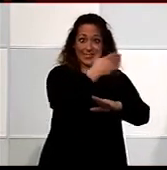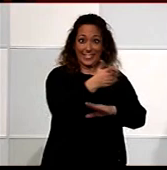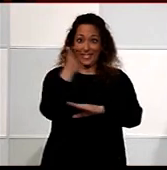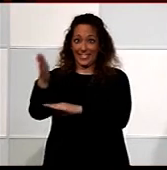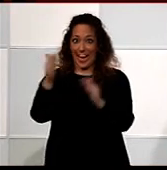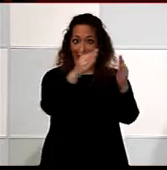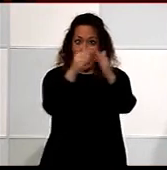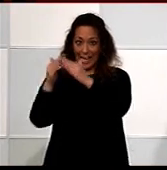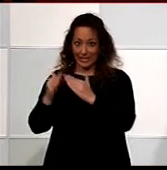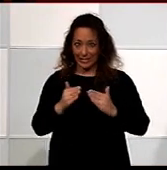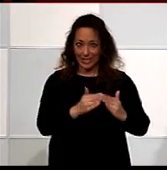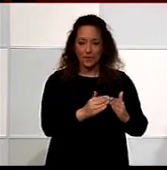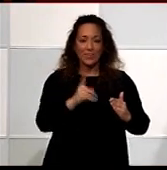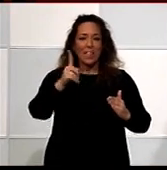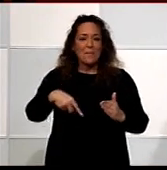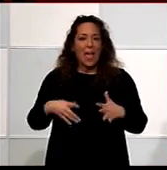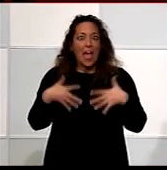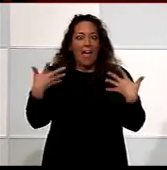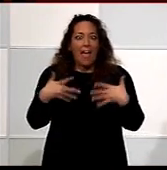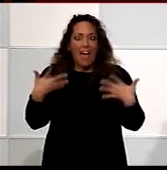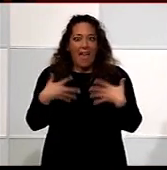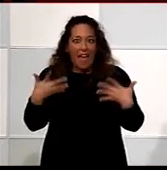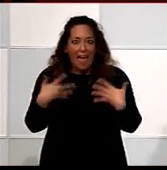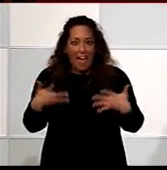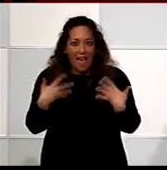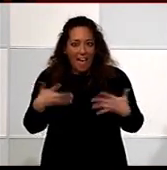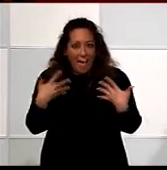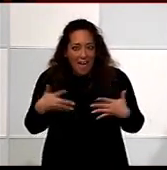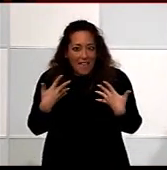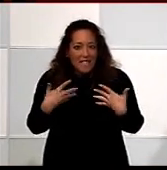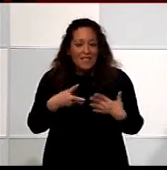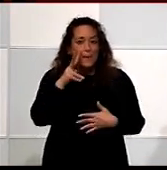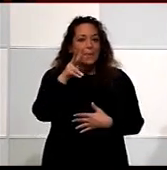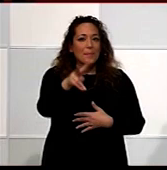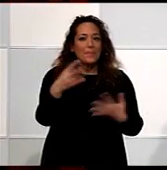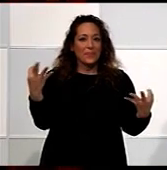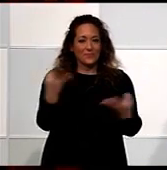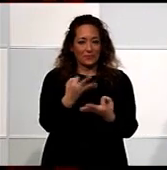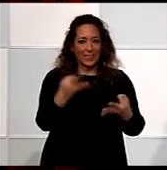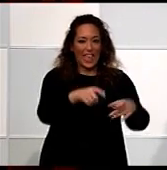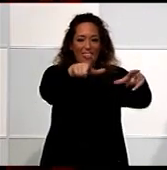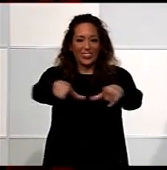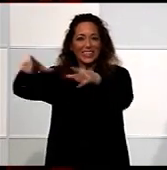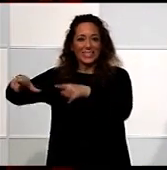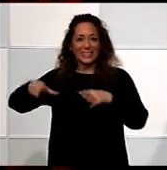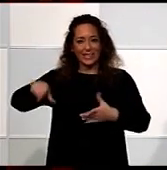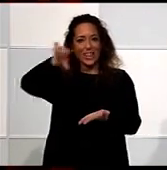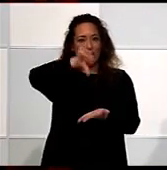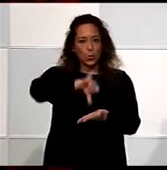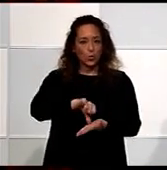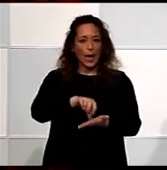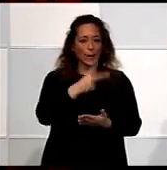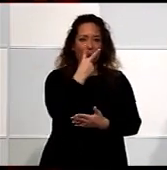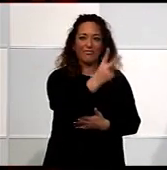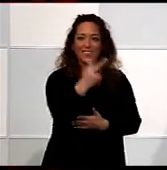molta il·lusió que ens hàgiu vingut a veure els diferents districtes de la ciutat i volem agrair-vos les mostres d'afecte